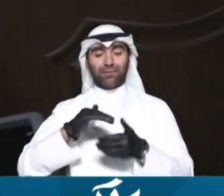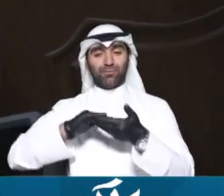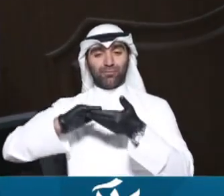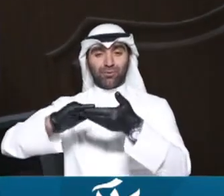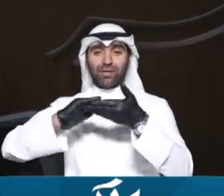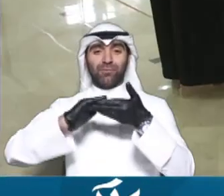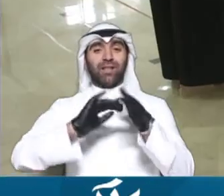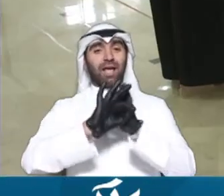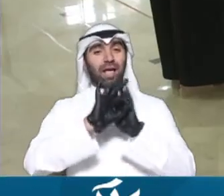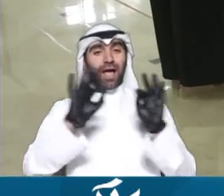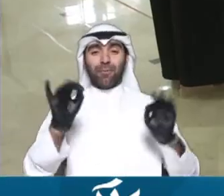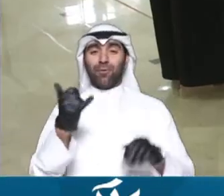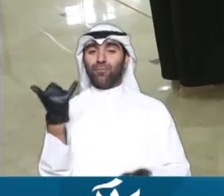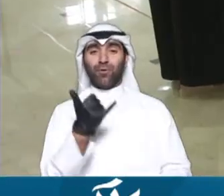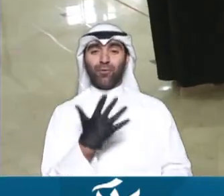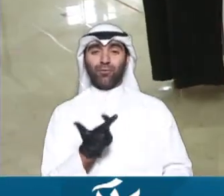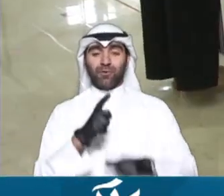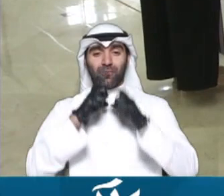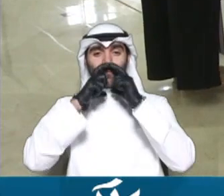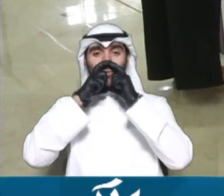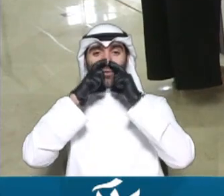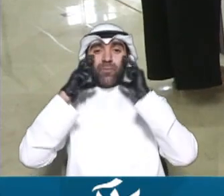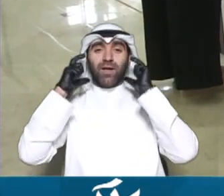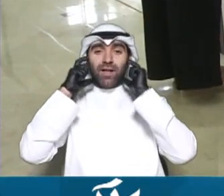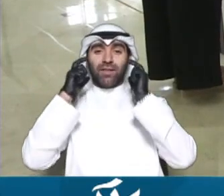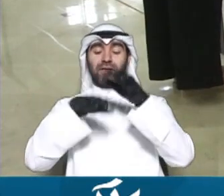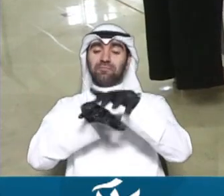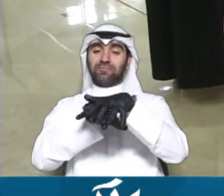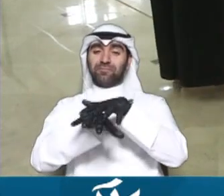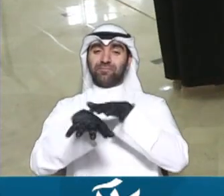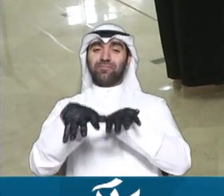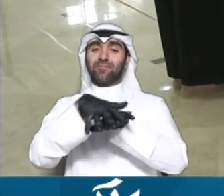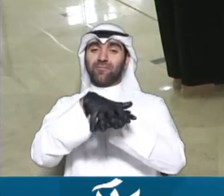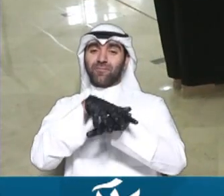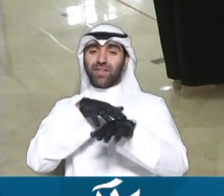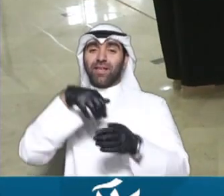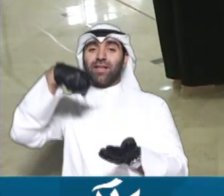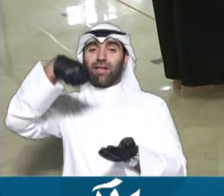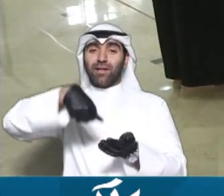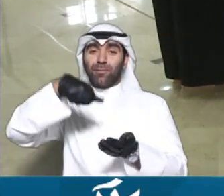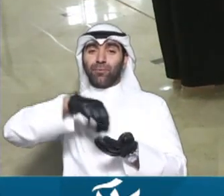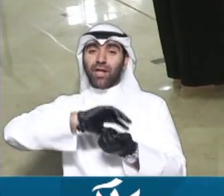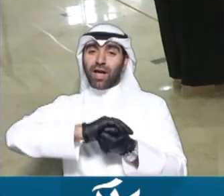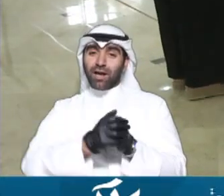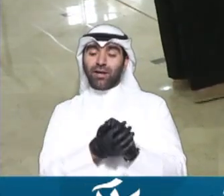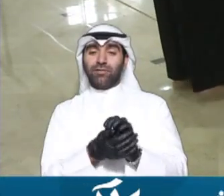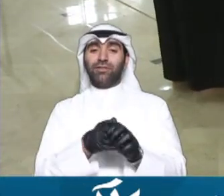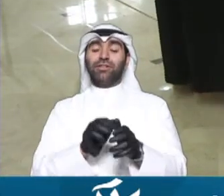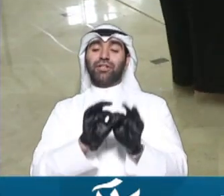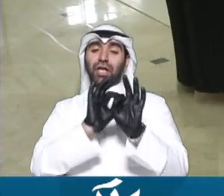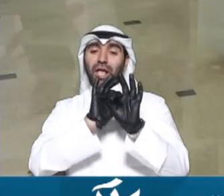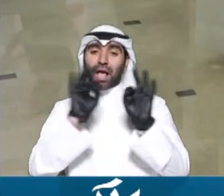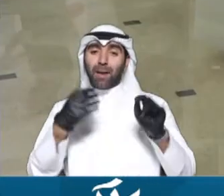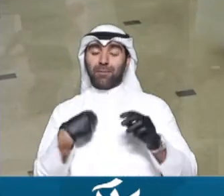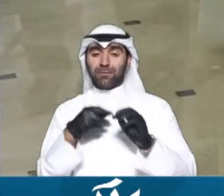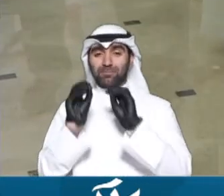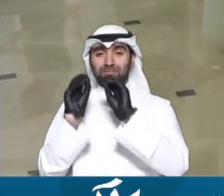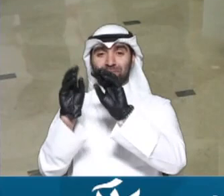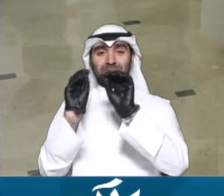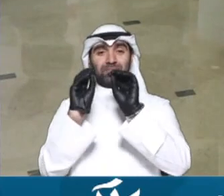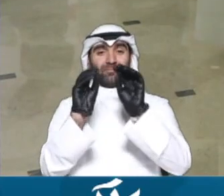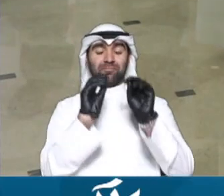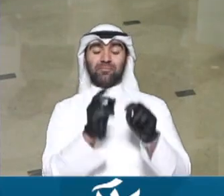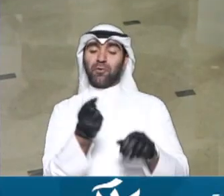أدوات الوقاية لطلبتنا في الدول الدارسين فيها، جاءت فكرة توصيل السلة الوقائية والمتضمنة